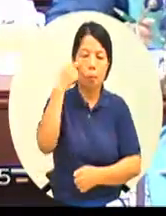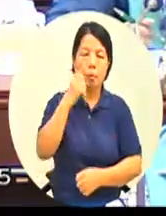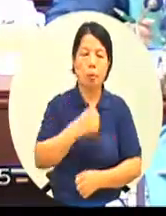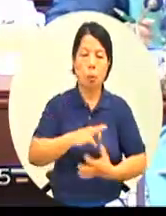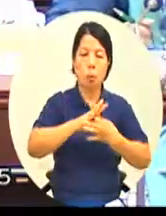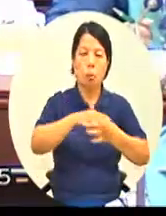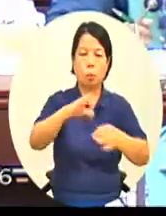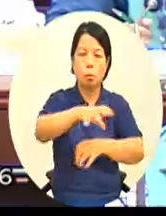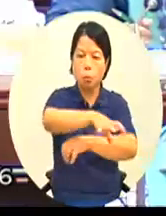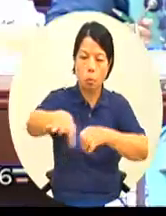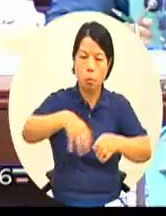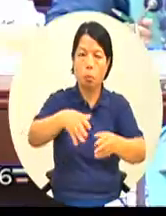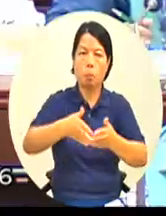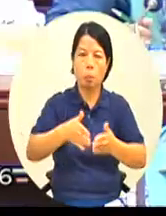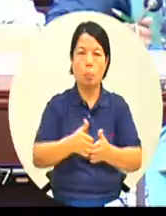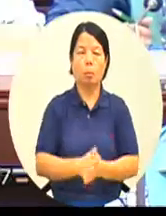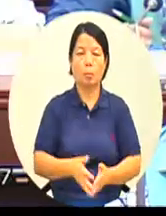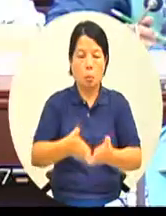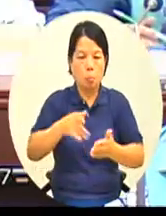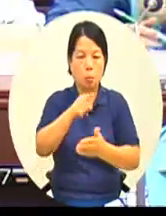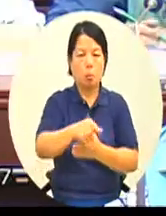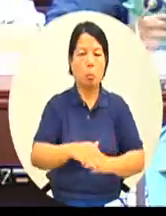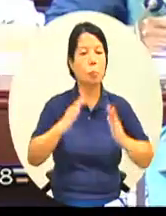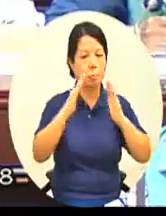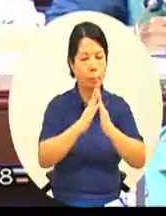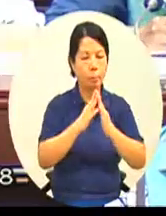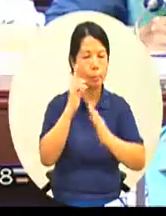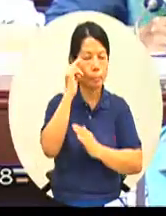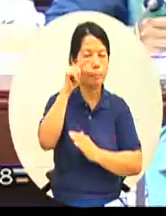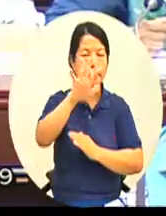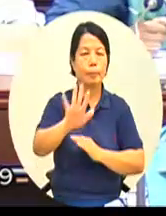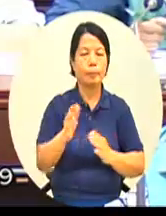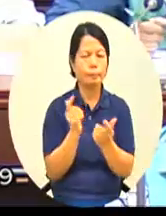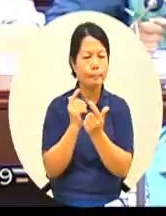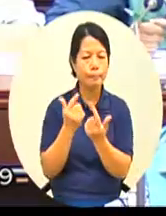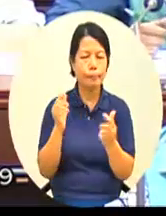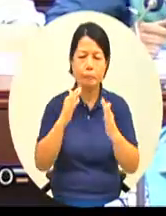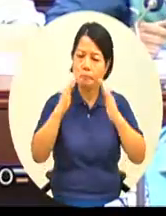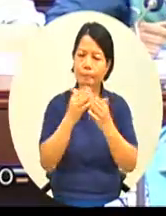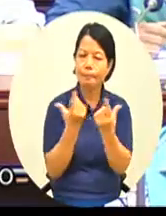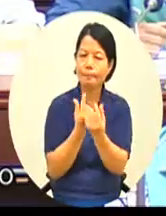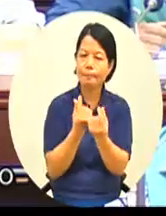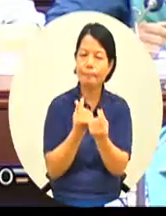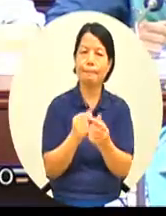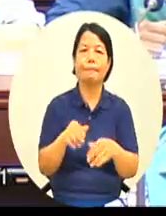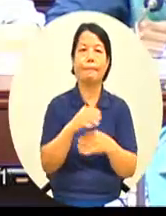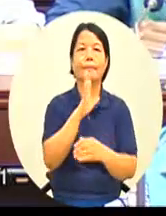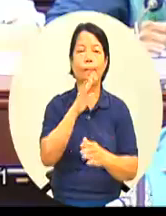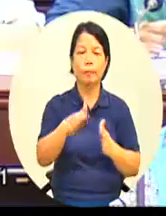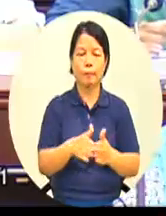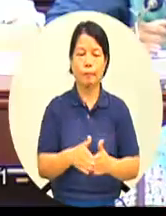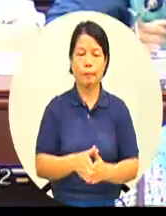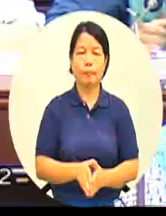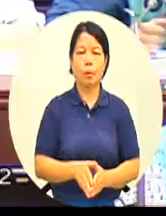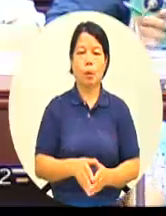个环境都希望要求他可以有家的感觉，更人性化的一些调整。所以其实这个部分一直也都是我们同时